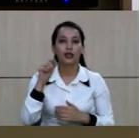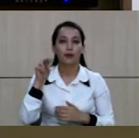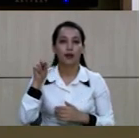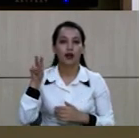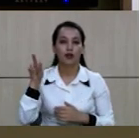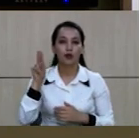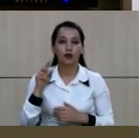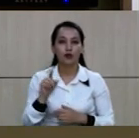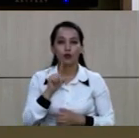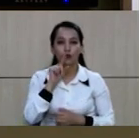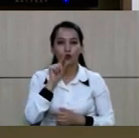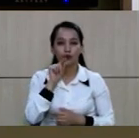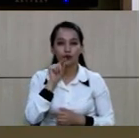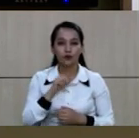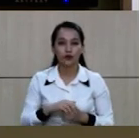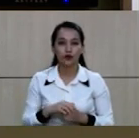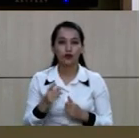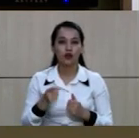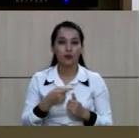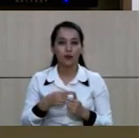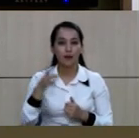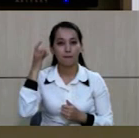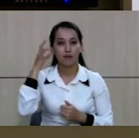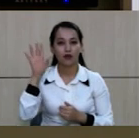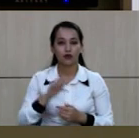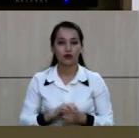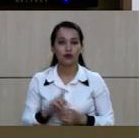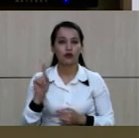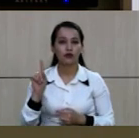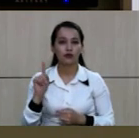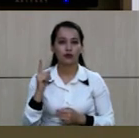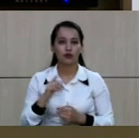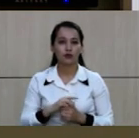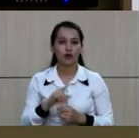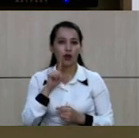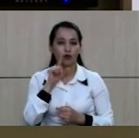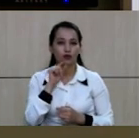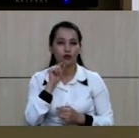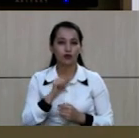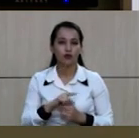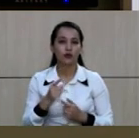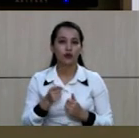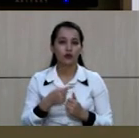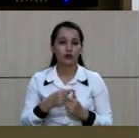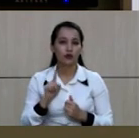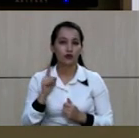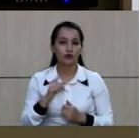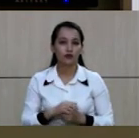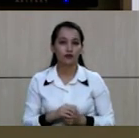o'quvchilar, nima uchun yapaloq qush hikoyati? Nima uchun zarbul masal deb nomlangan? Hozir bu haqida siz bilan